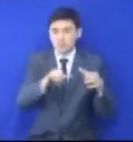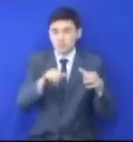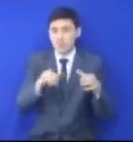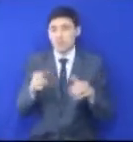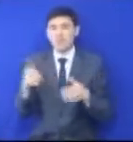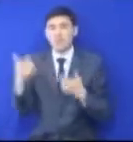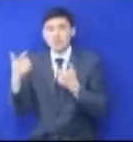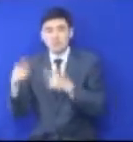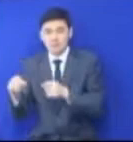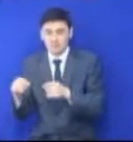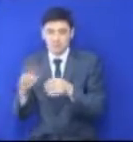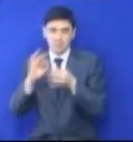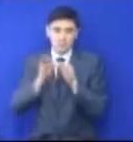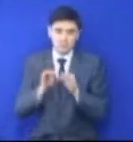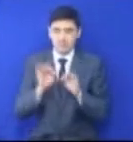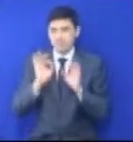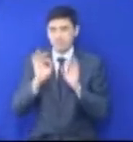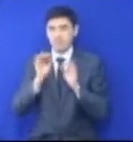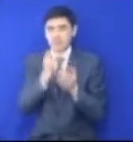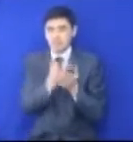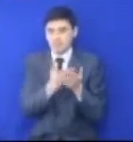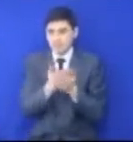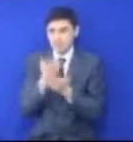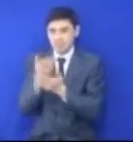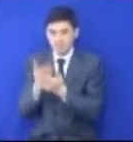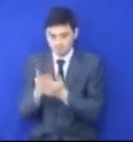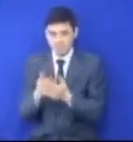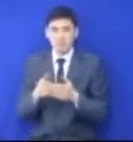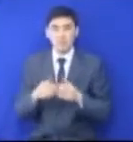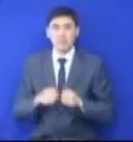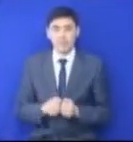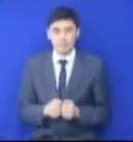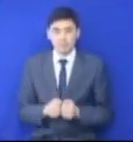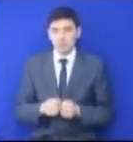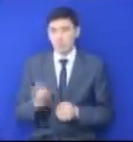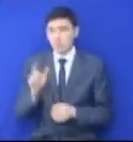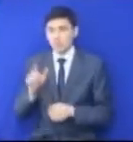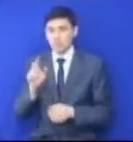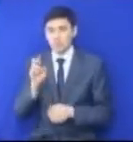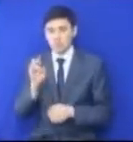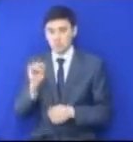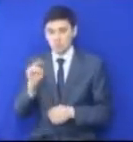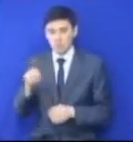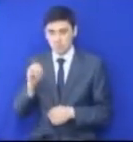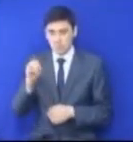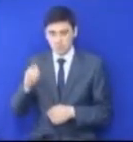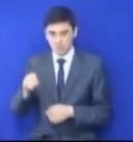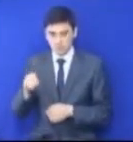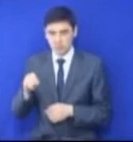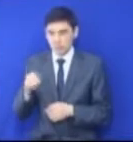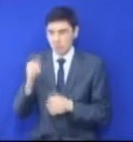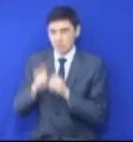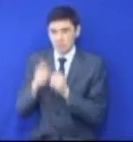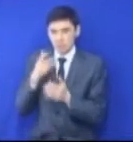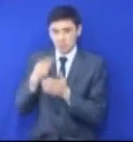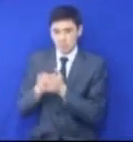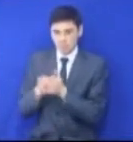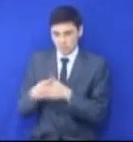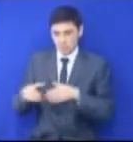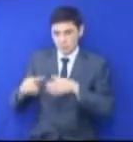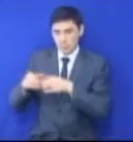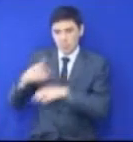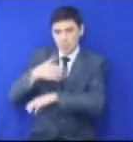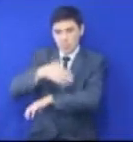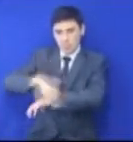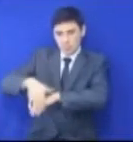территории. Так, госслужащие очищали от мусора трассы на выезде из города, а работники бюджетных организаций, закрепленные за каждым коллективом,